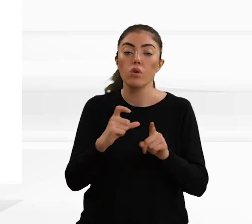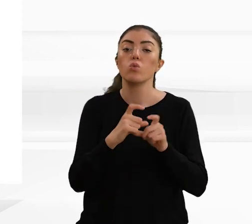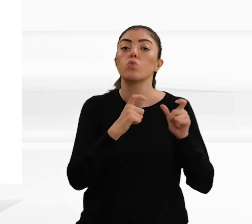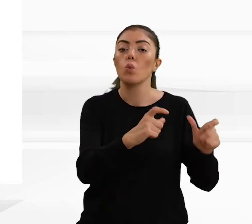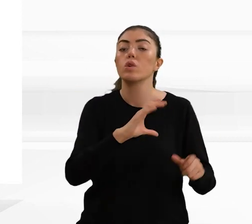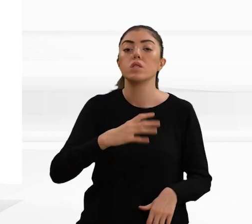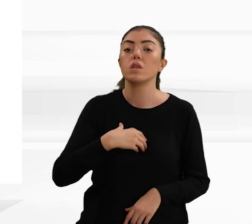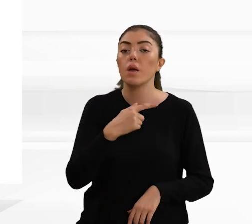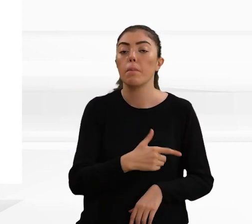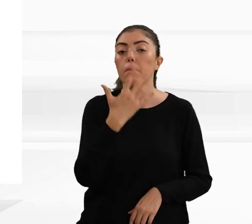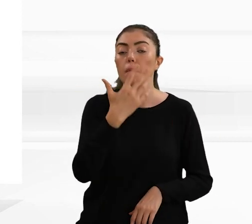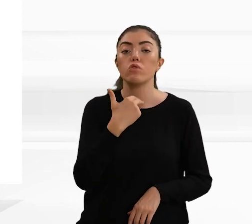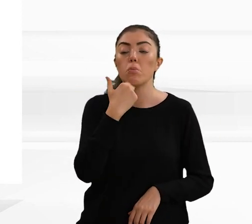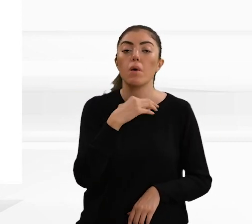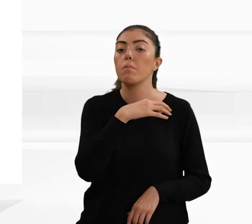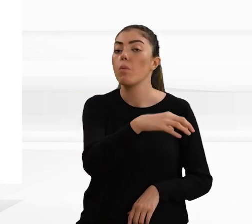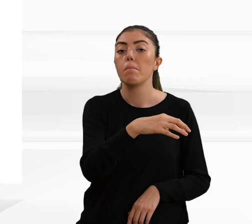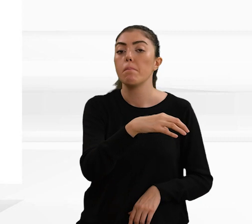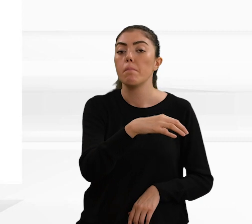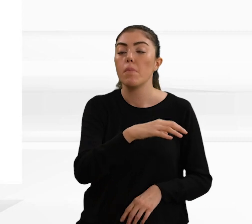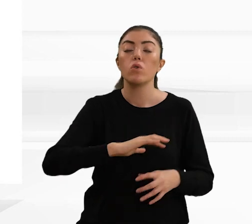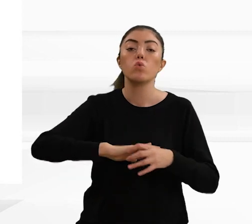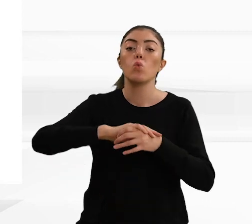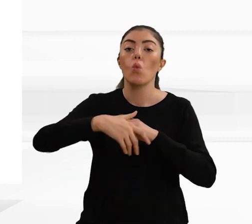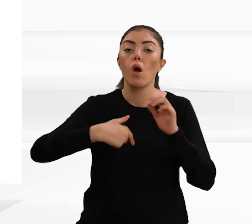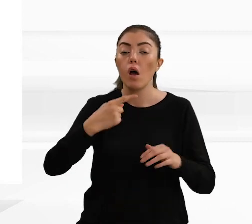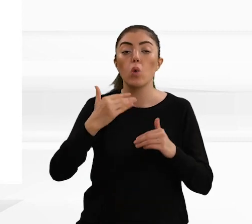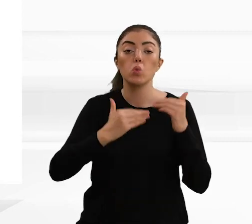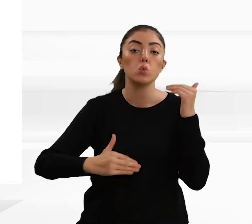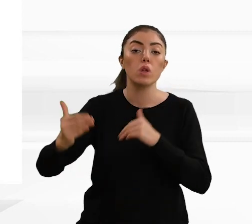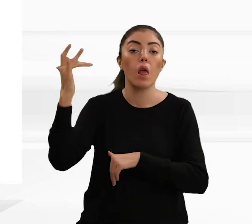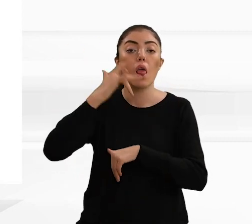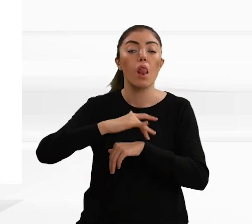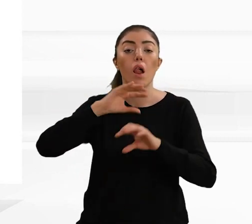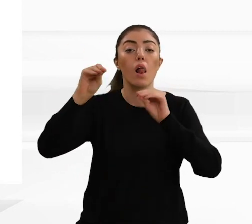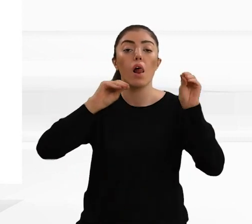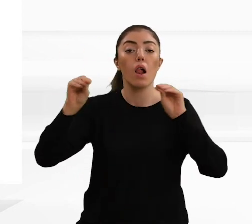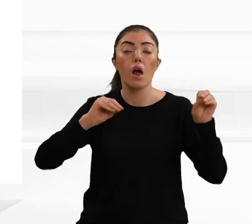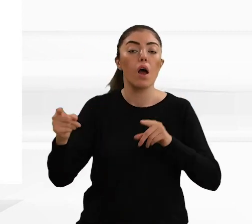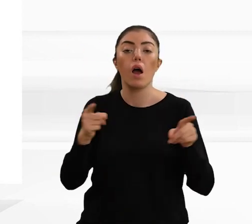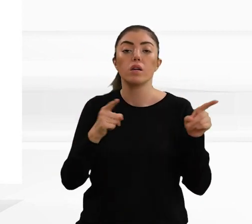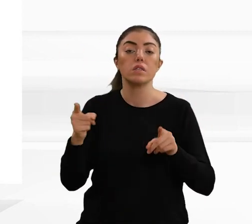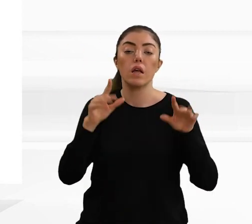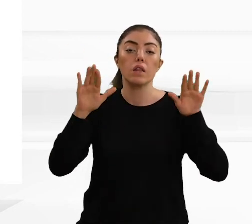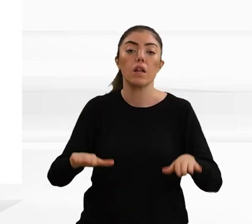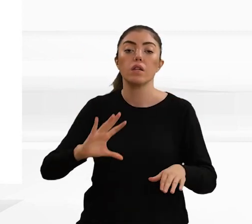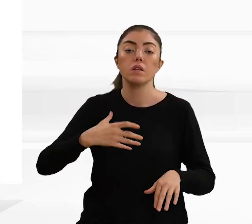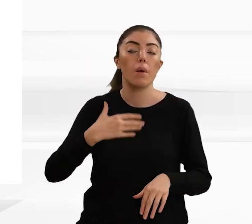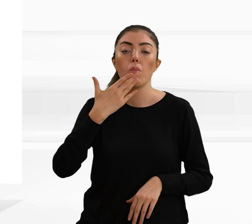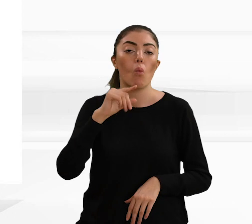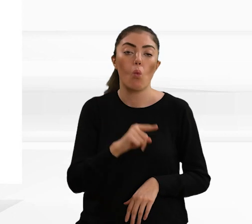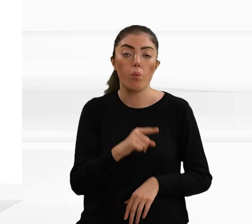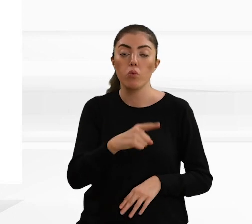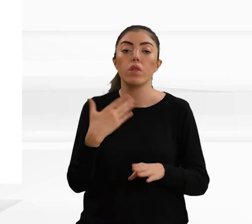kıyılarında yer alan 5 nolu alan dünyanın yüksek dağlık bölgeleri arasında yer almaz